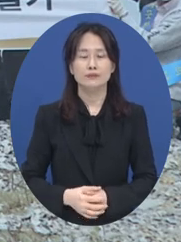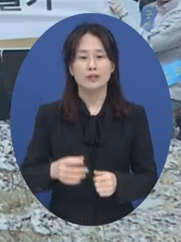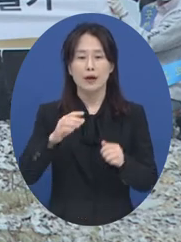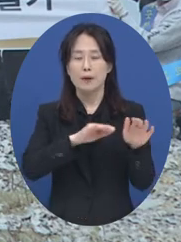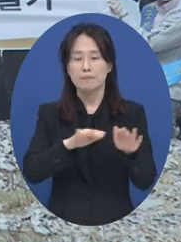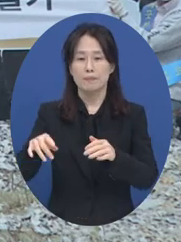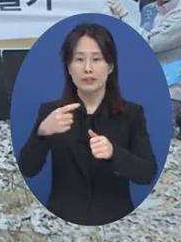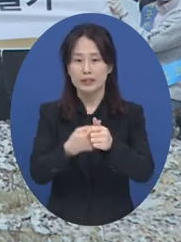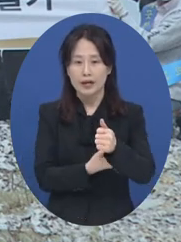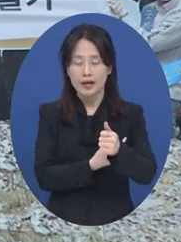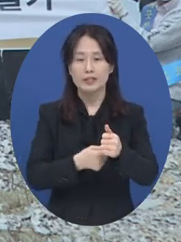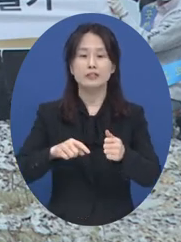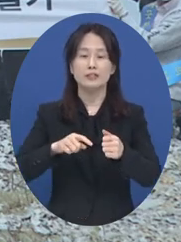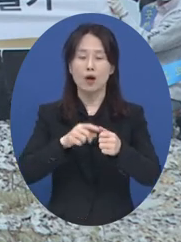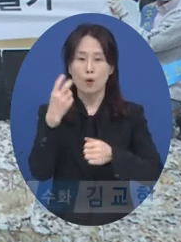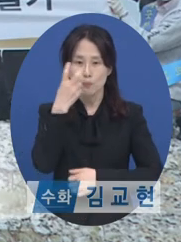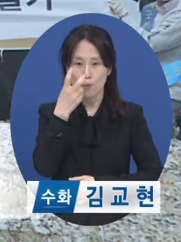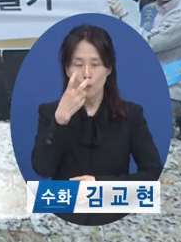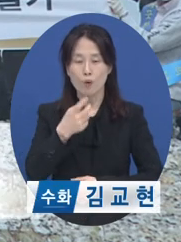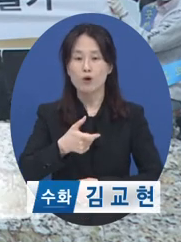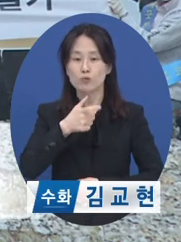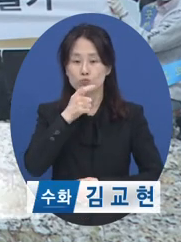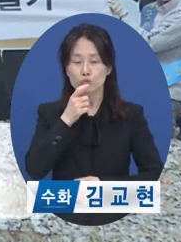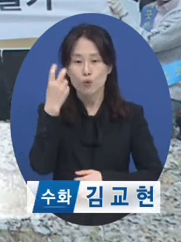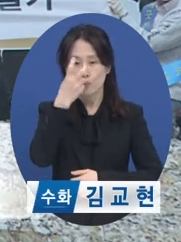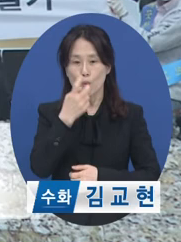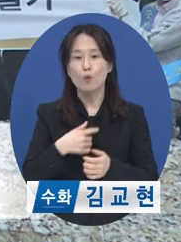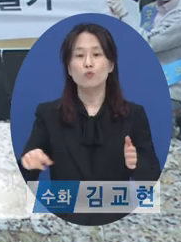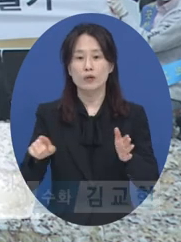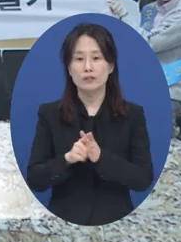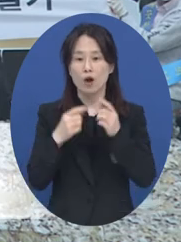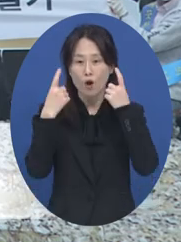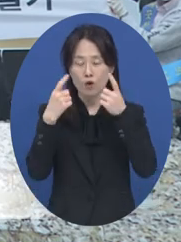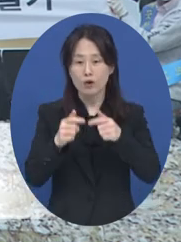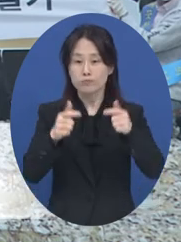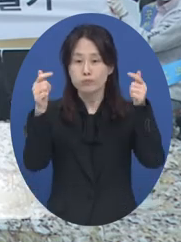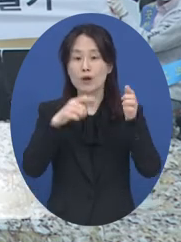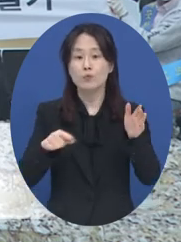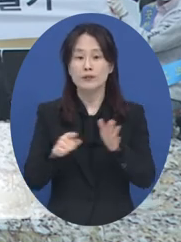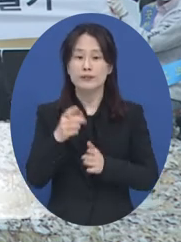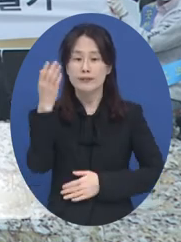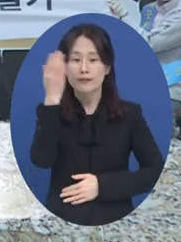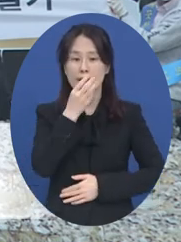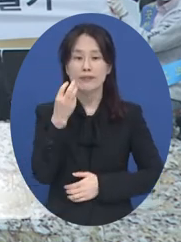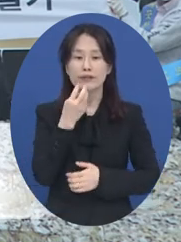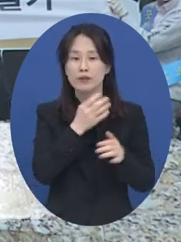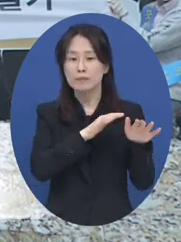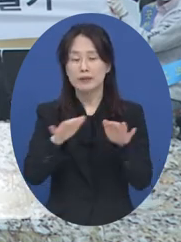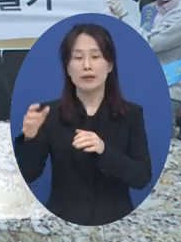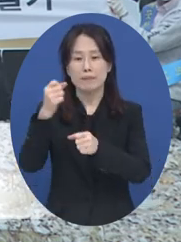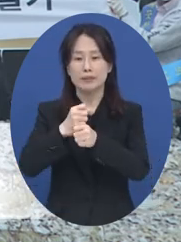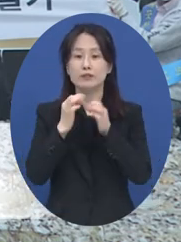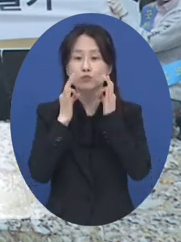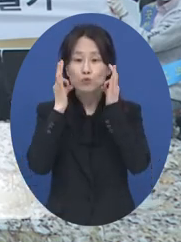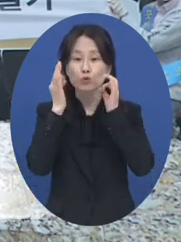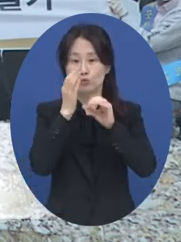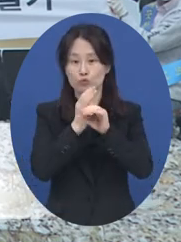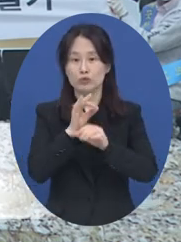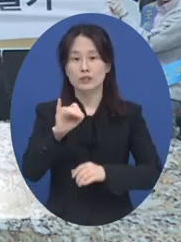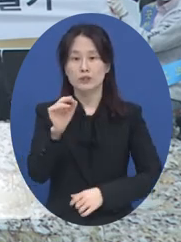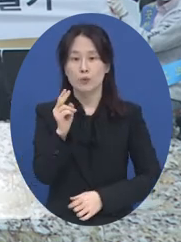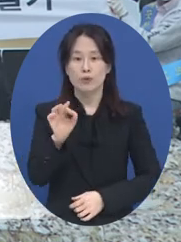경기도는 수산 자원과 해양 수질을 보호하고 해안 지역 관광 활성화를 위해 깨끗한 경기바다 만들기에 힘쓰고